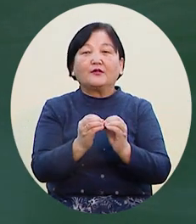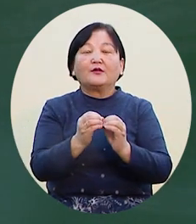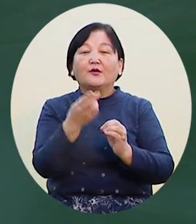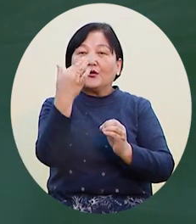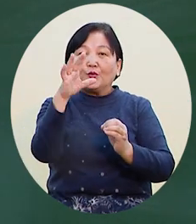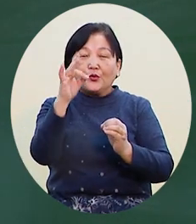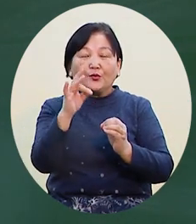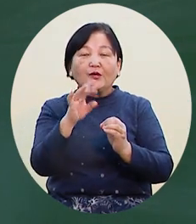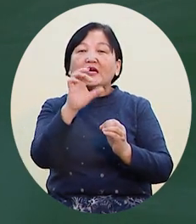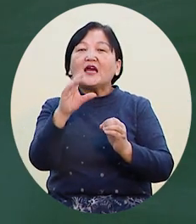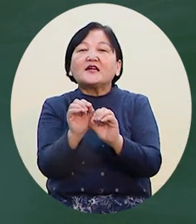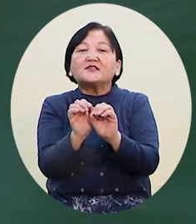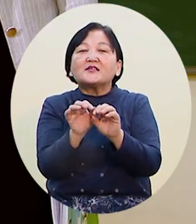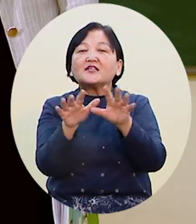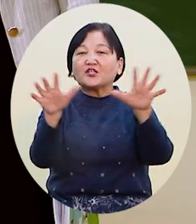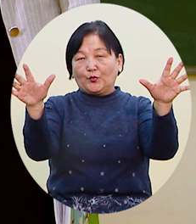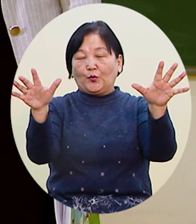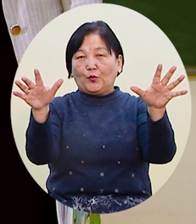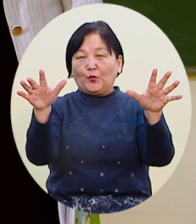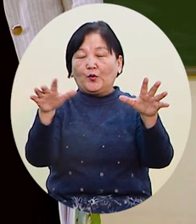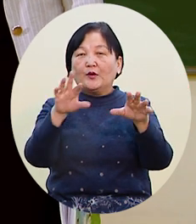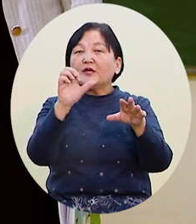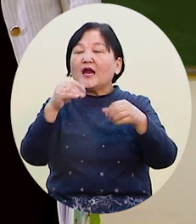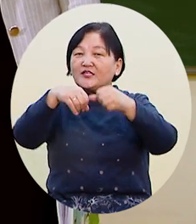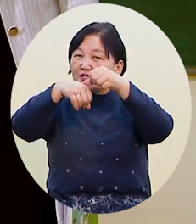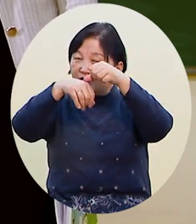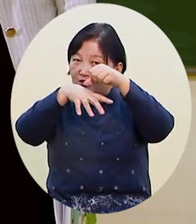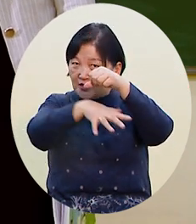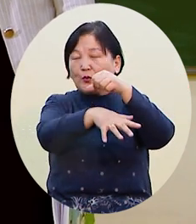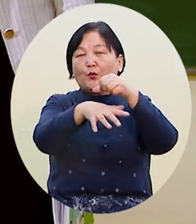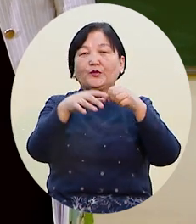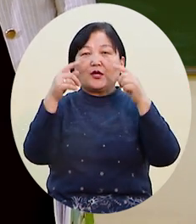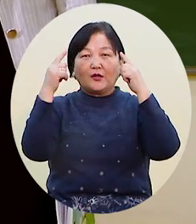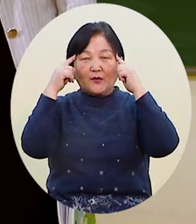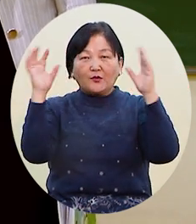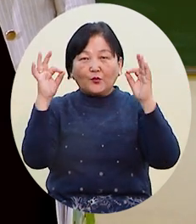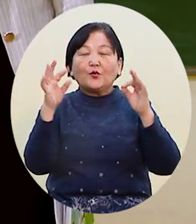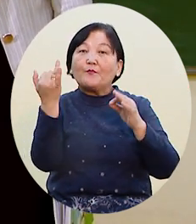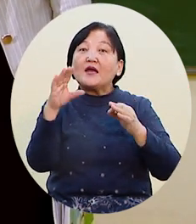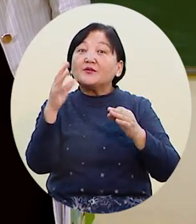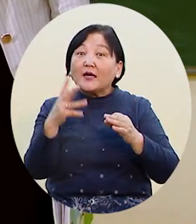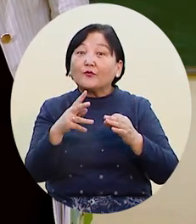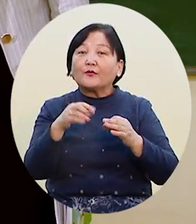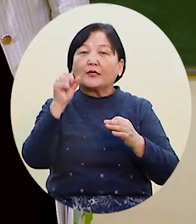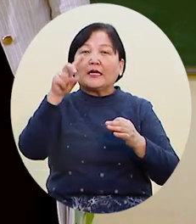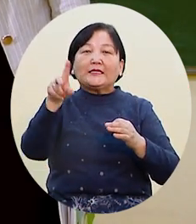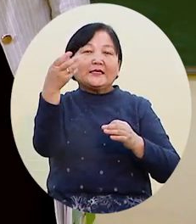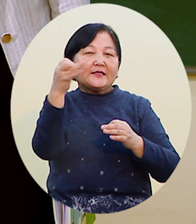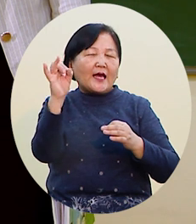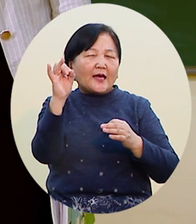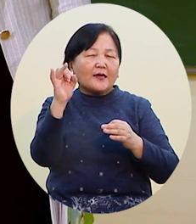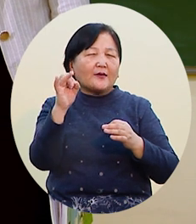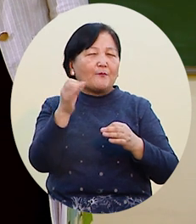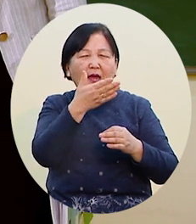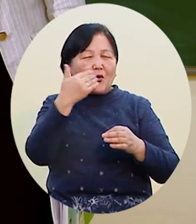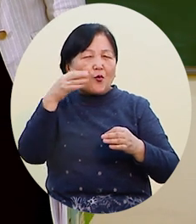өрнөх бол хэрвээ алагдай авраг байж байж энэ зохиол цаашаа яаж өрнөж төгсөх вэ гэж дотроо эргцүүлэн